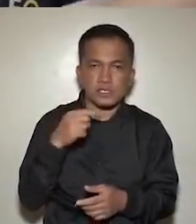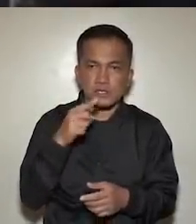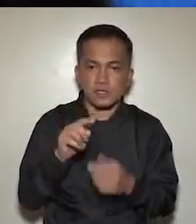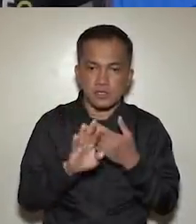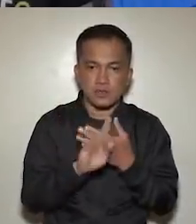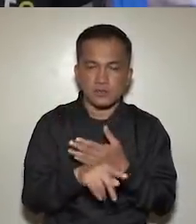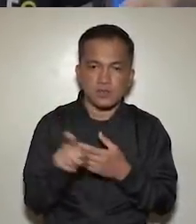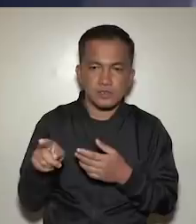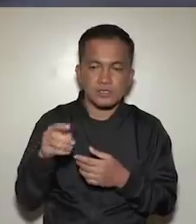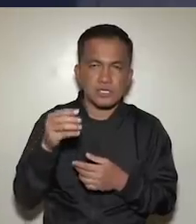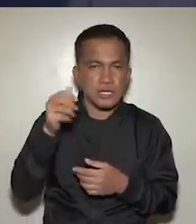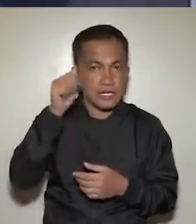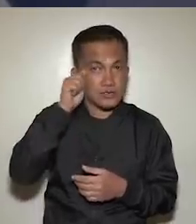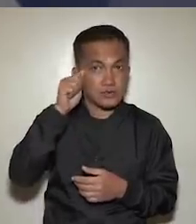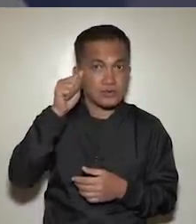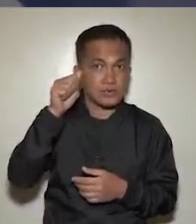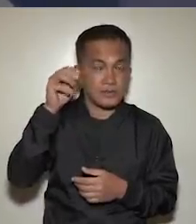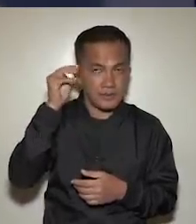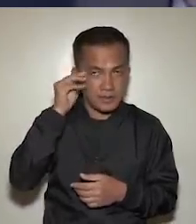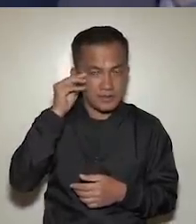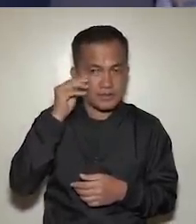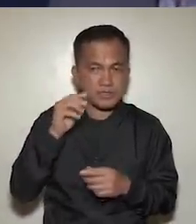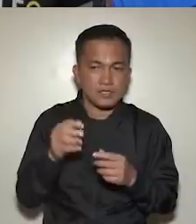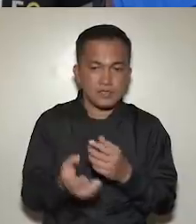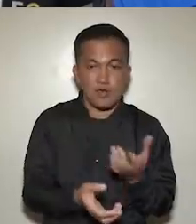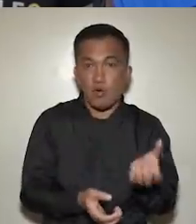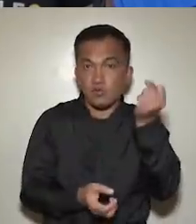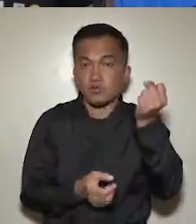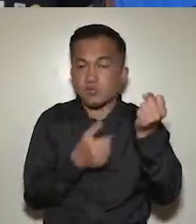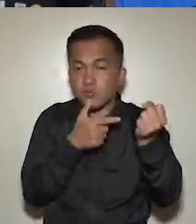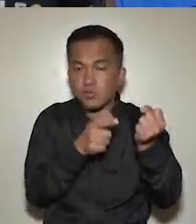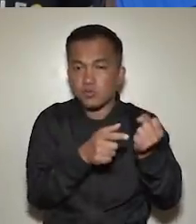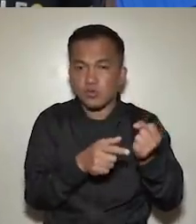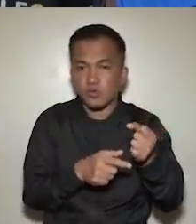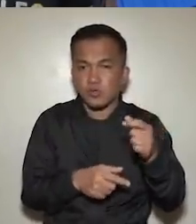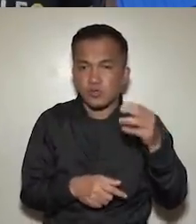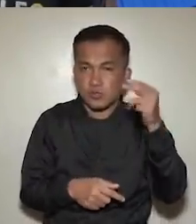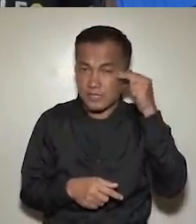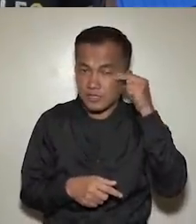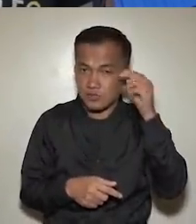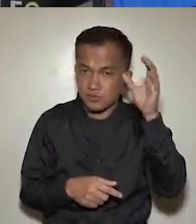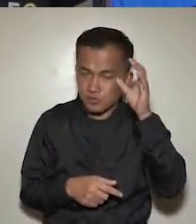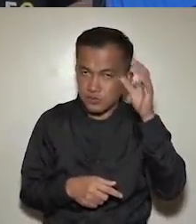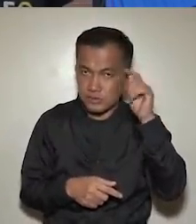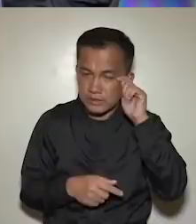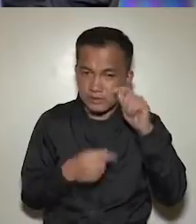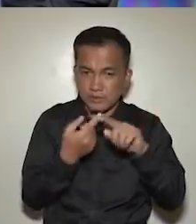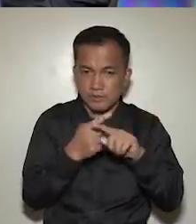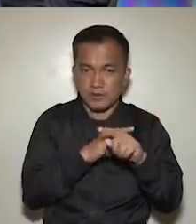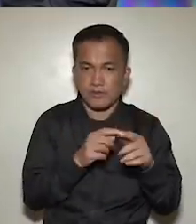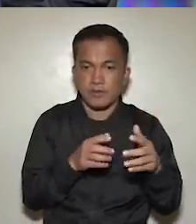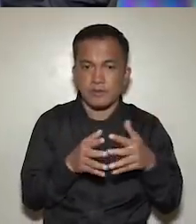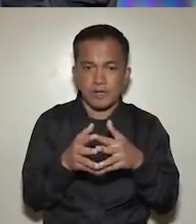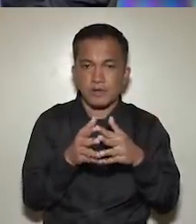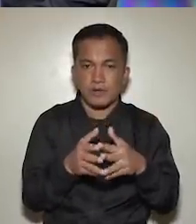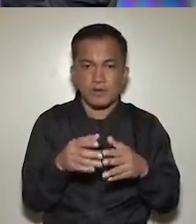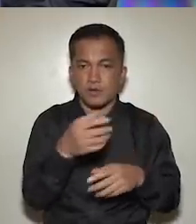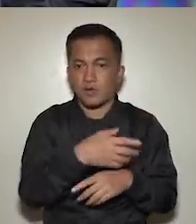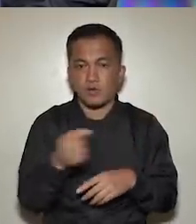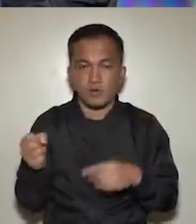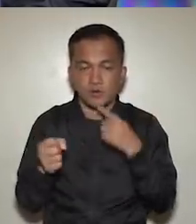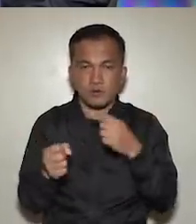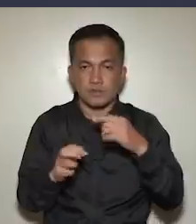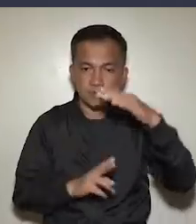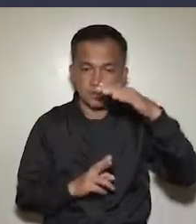21,723.23. Ang nagsaoli po nito ay si Mr. Aristotle Mingala at ang may-ari po nito ay si Mr. Nicasio Rustia na nasa Amerika po. Ang